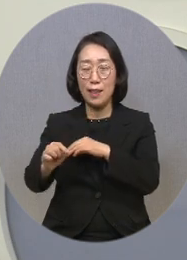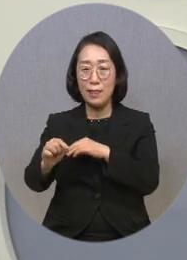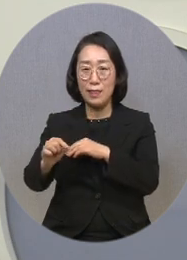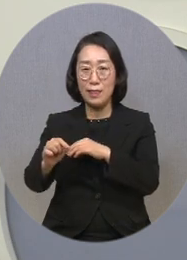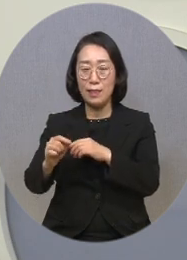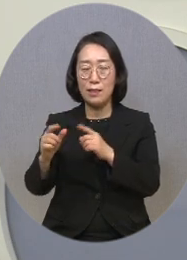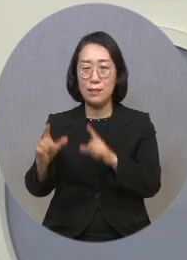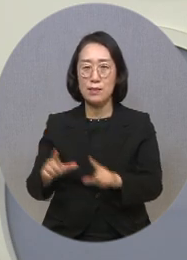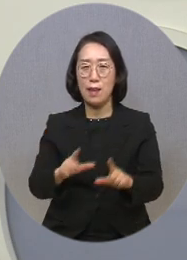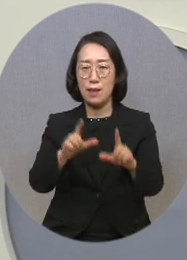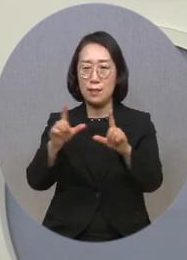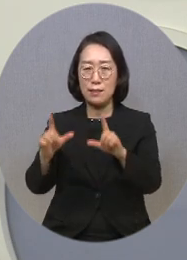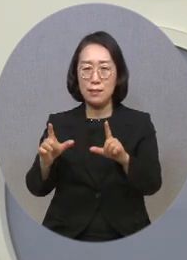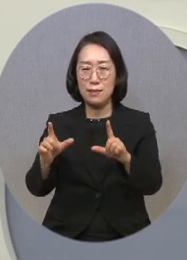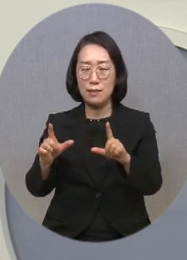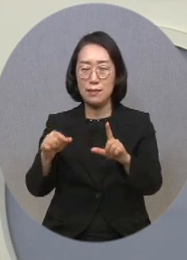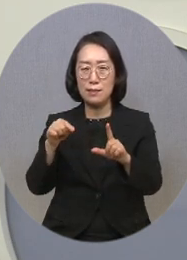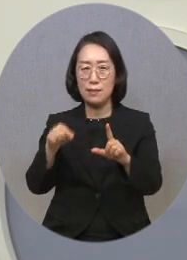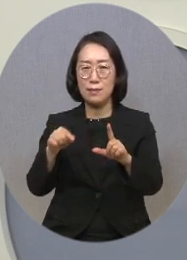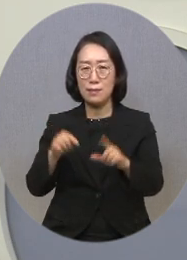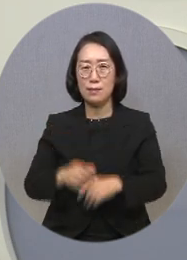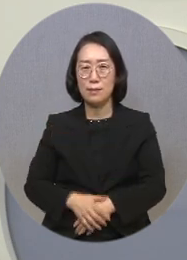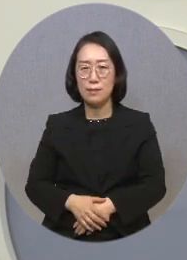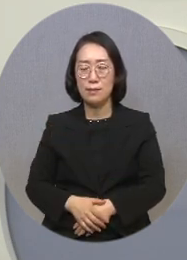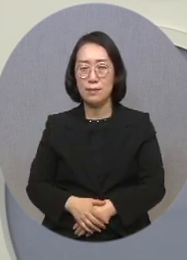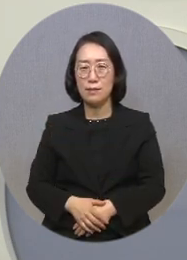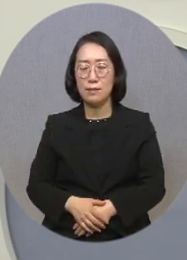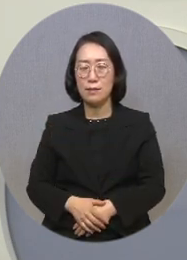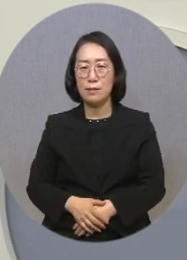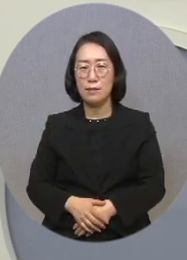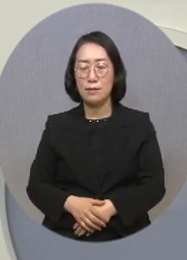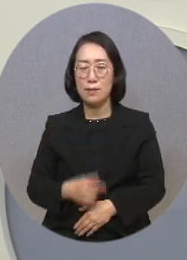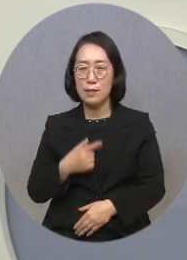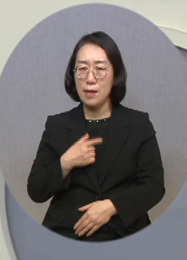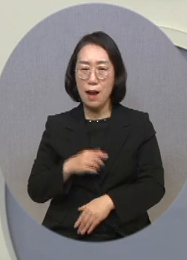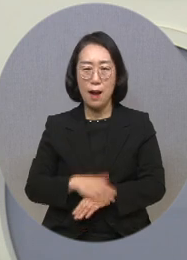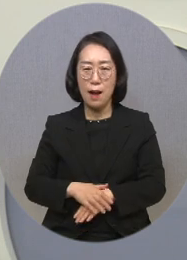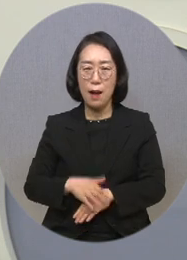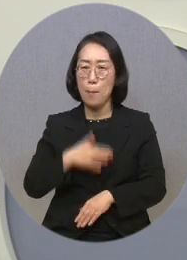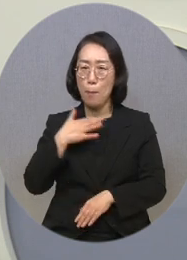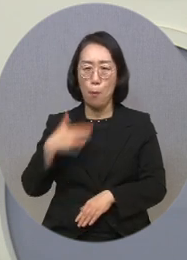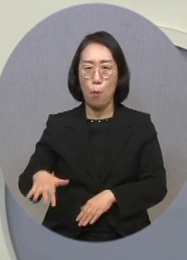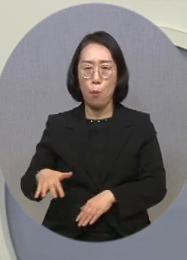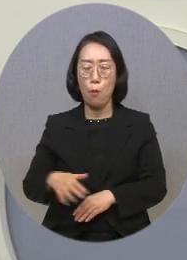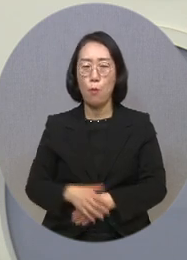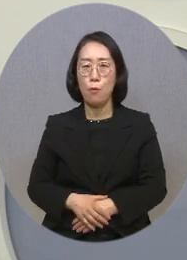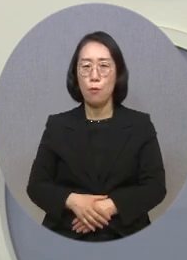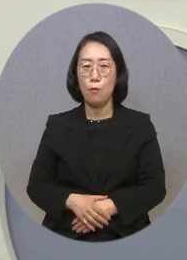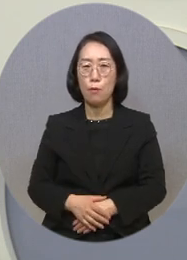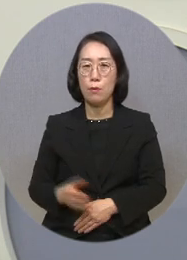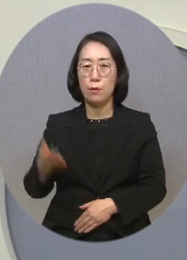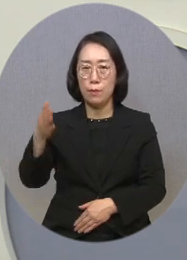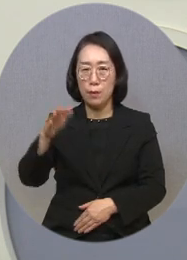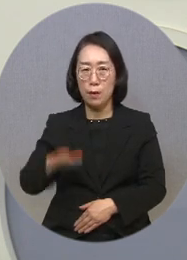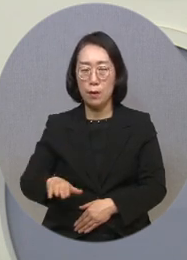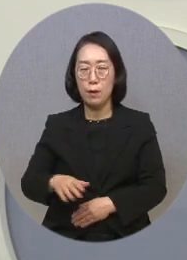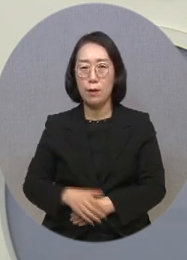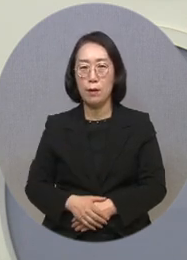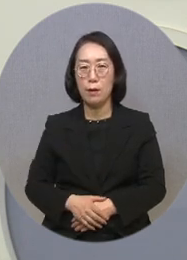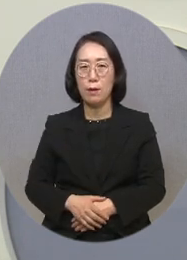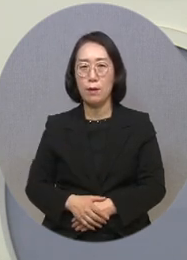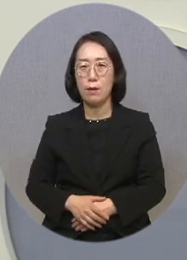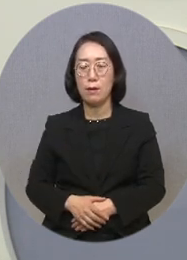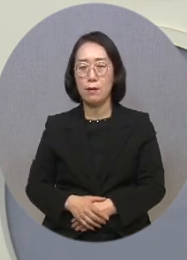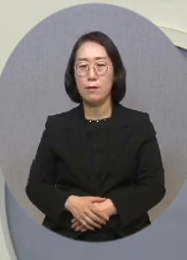할 하는 그런 과정을 이렇게 겪지 않고 살았어요. 네. 그런데 이제